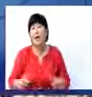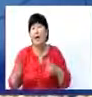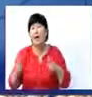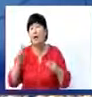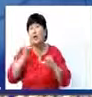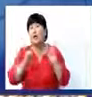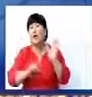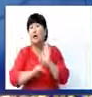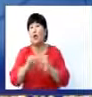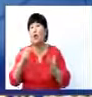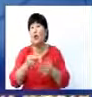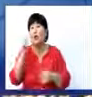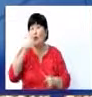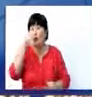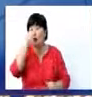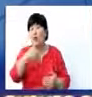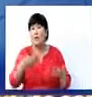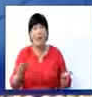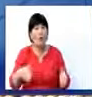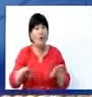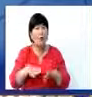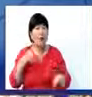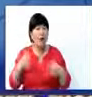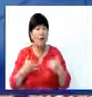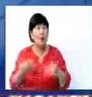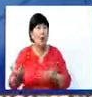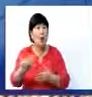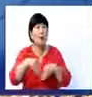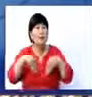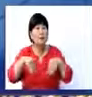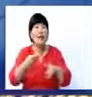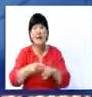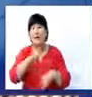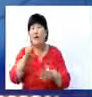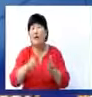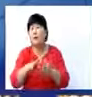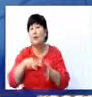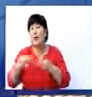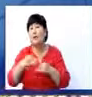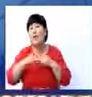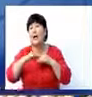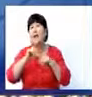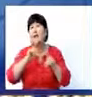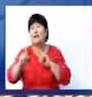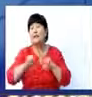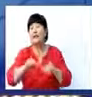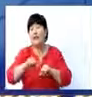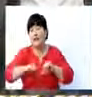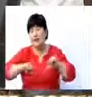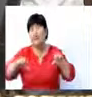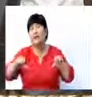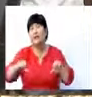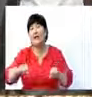Готовность школ к началу нового учебного года, на каком уровне подготовка уборочной страде? Эти вопросы были обсуждены на заседании аппарата Аким области.